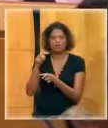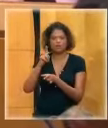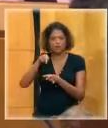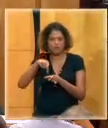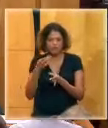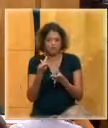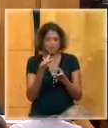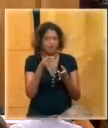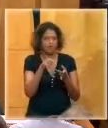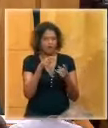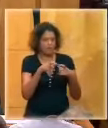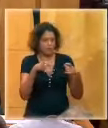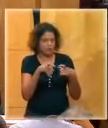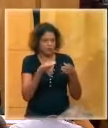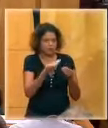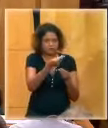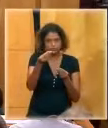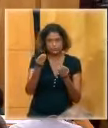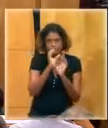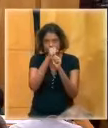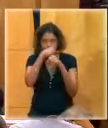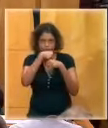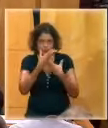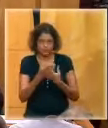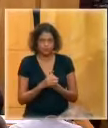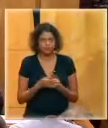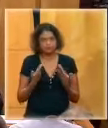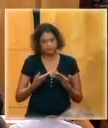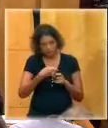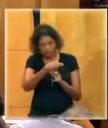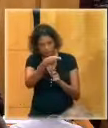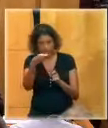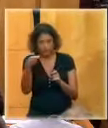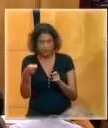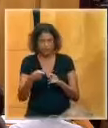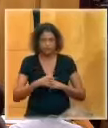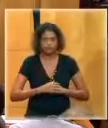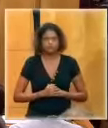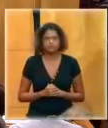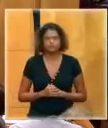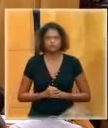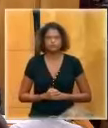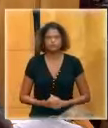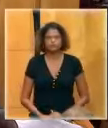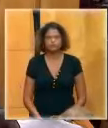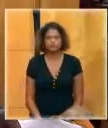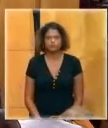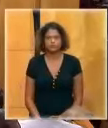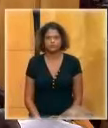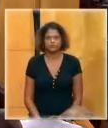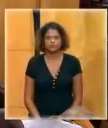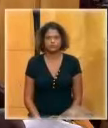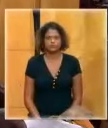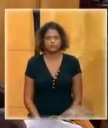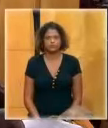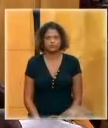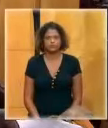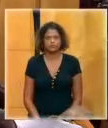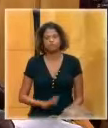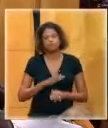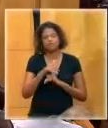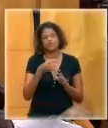secret, de distribuer les bulletins pour permettre aux membres de l'Assemblée de se prononcer.